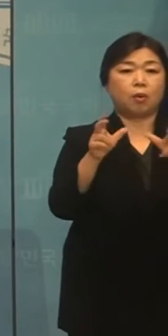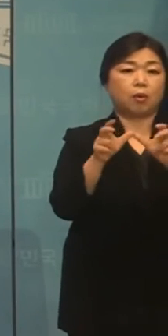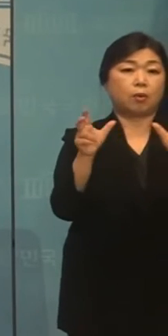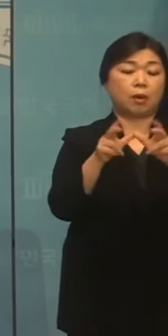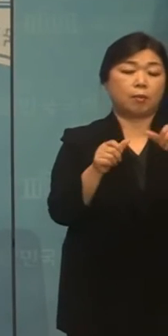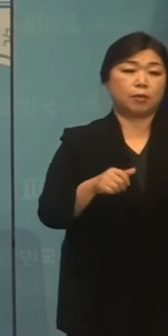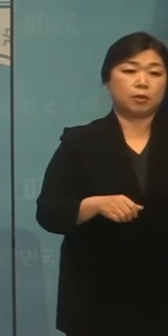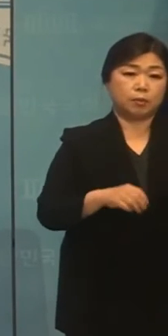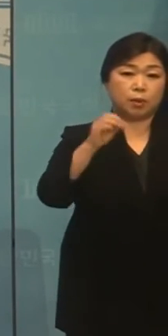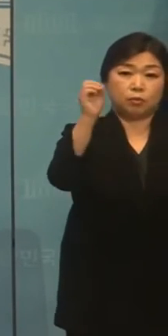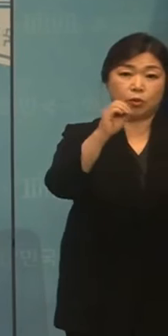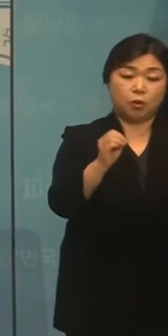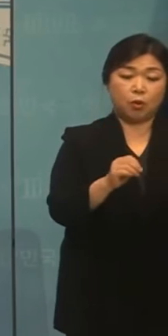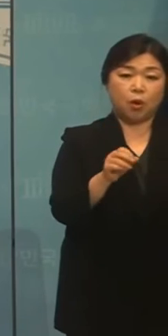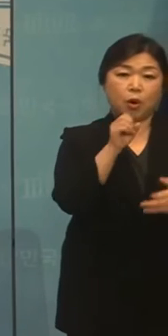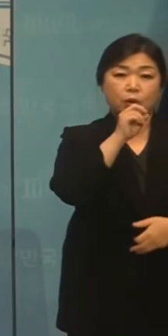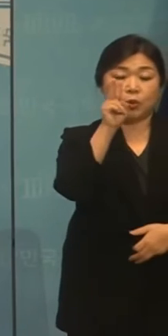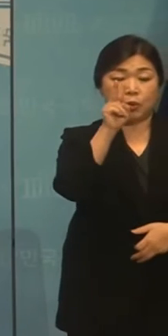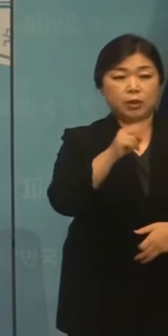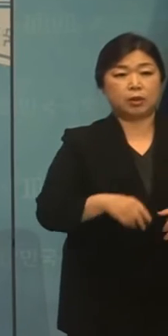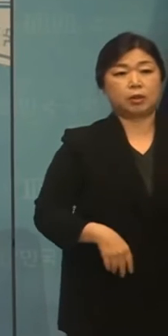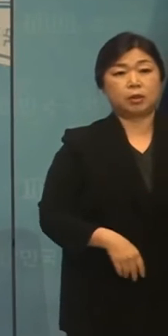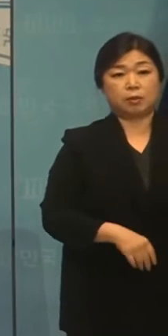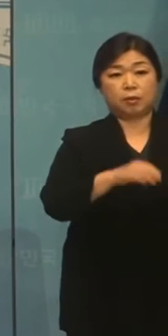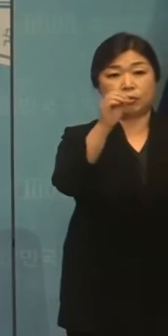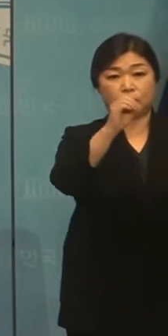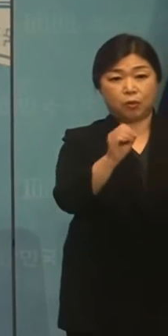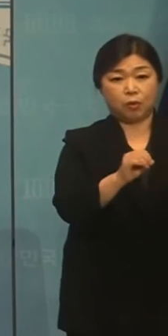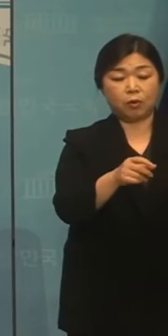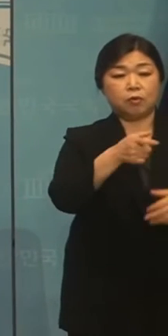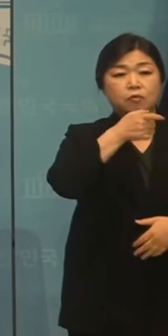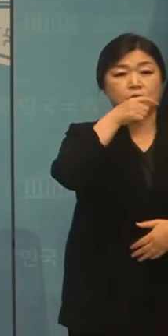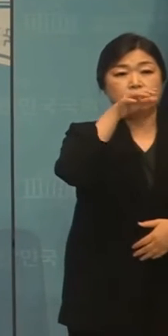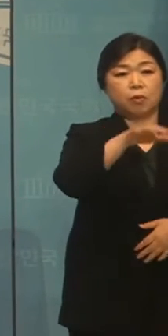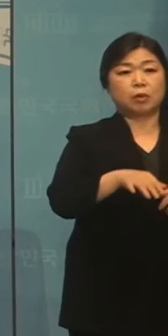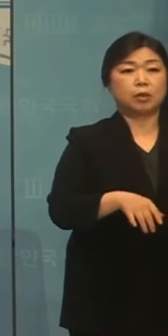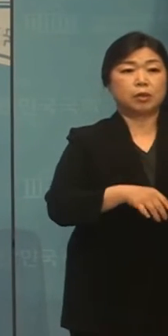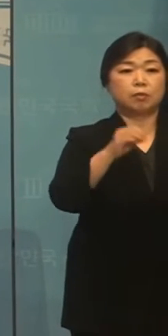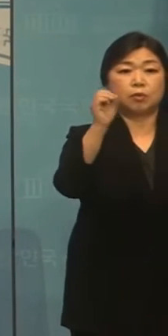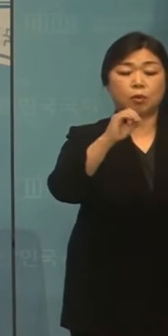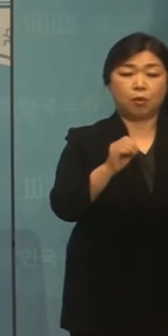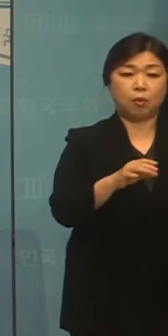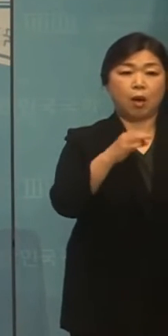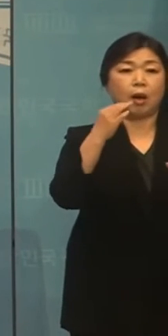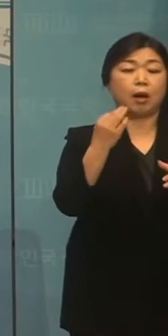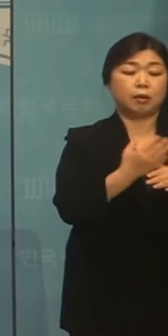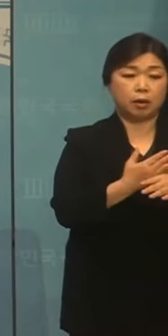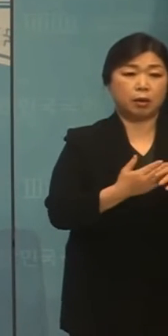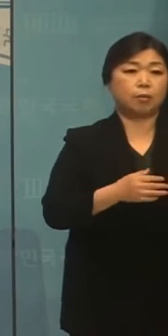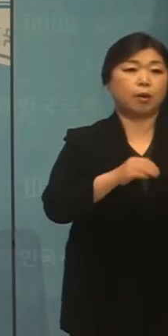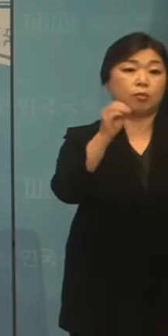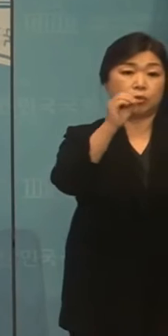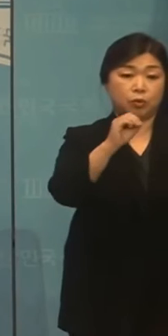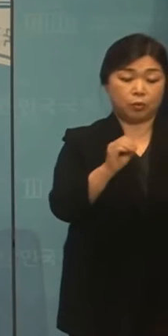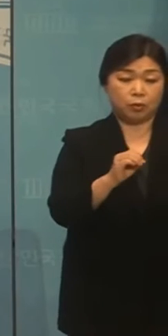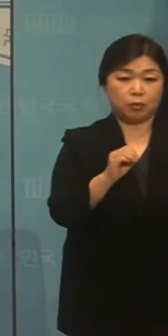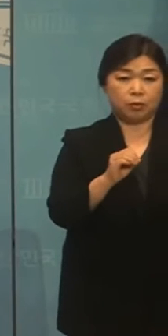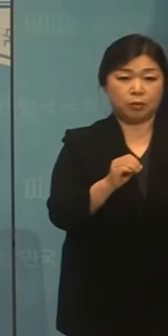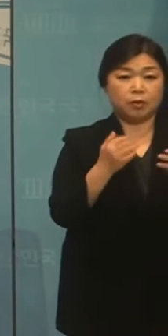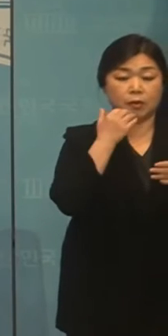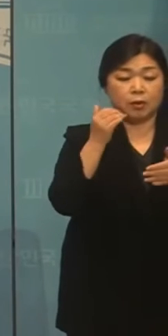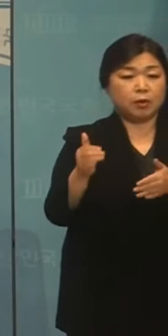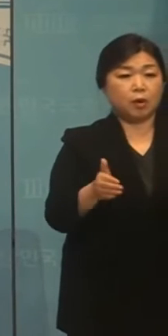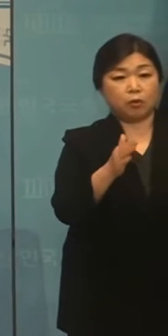성남시가 18%, 용인시가 12%, 수원시가 10%, 안양시가 8%로